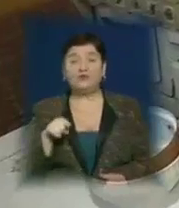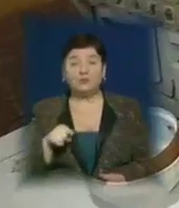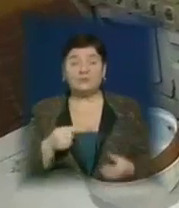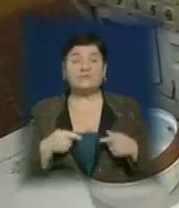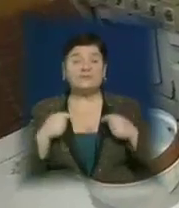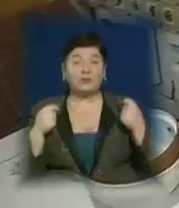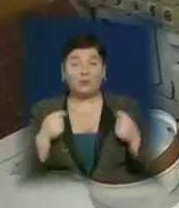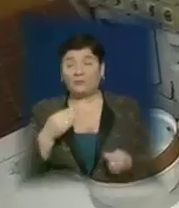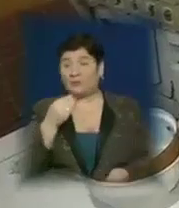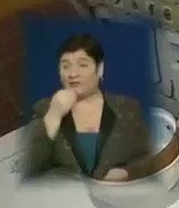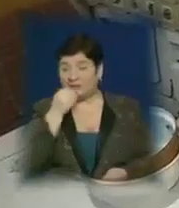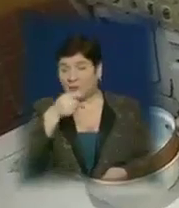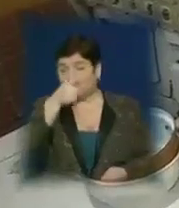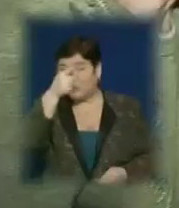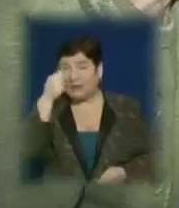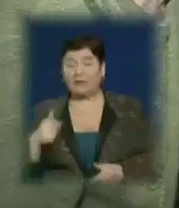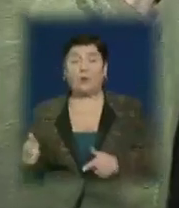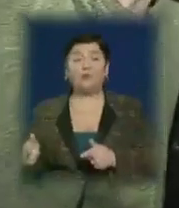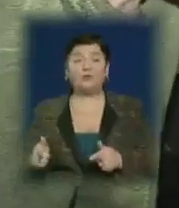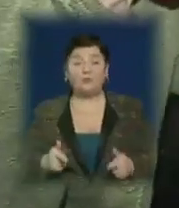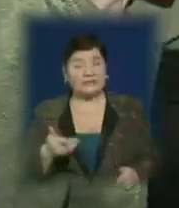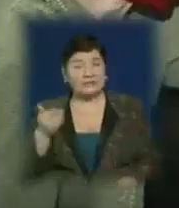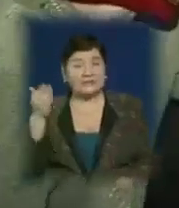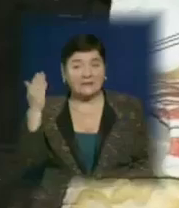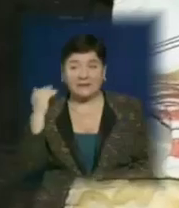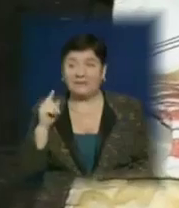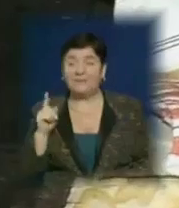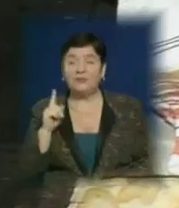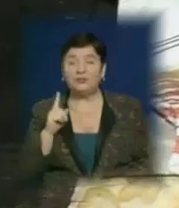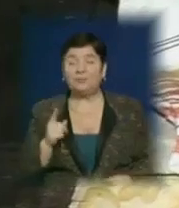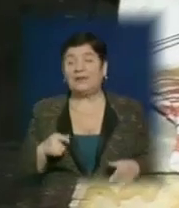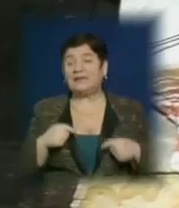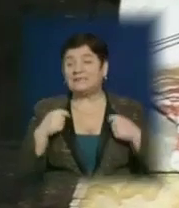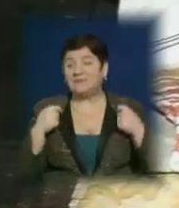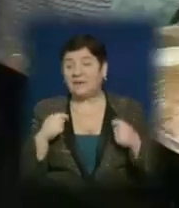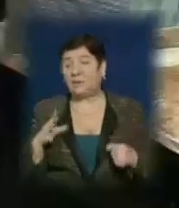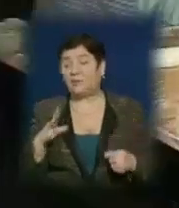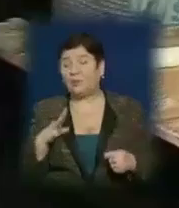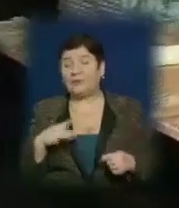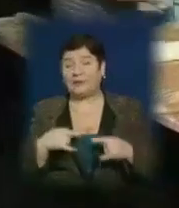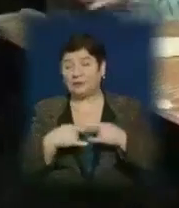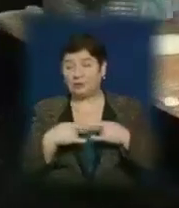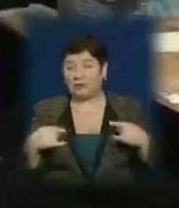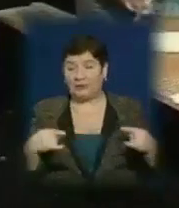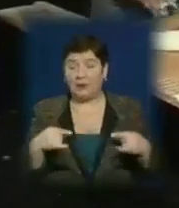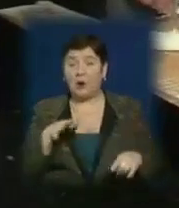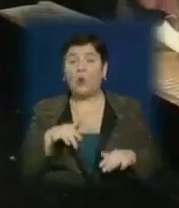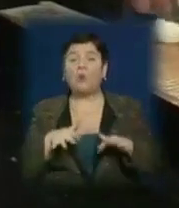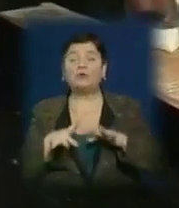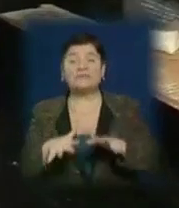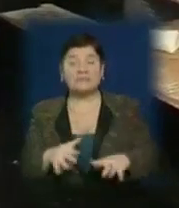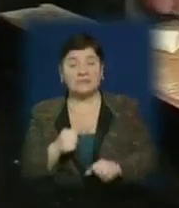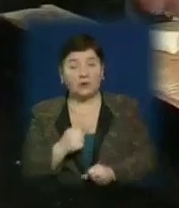їжу словацькі газдині готують заздалегідь, щоб на святвечір все вже було на столі. У процесі